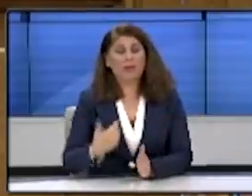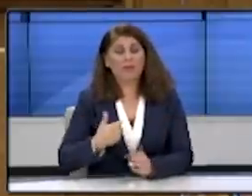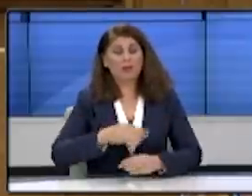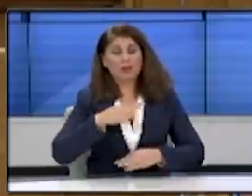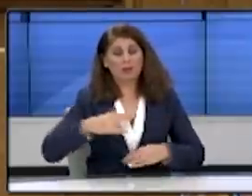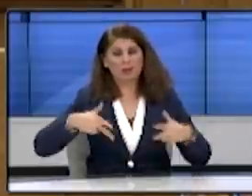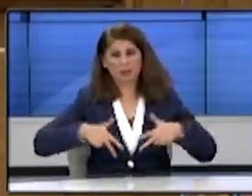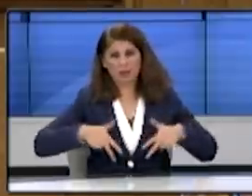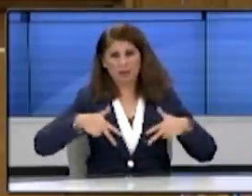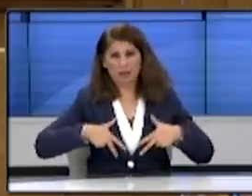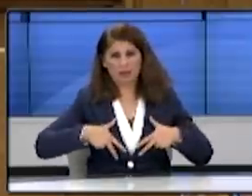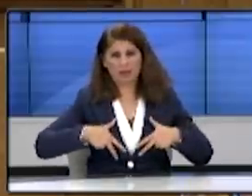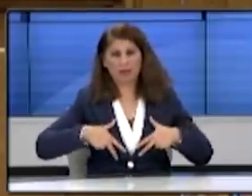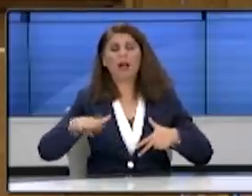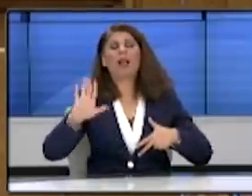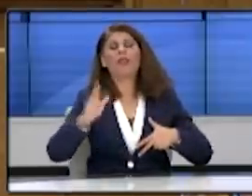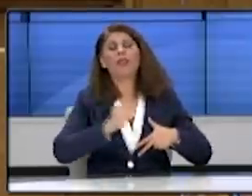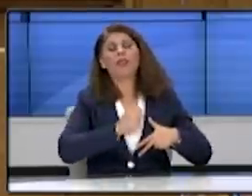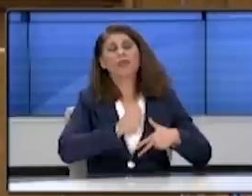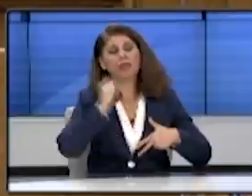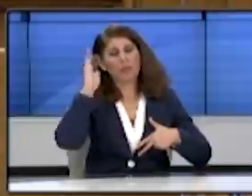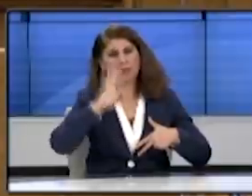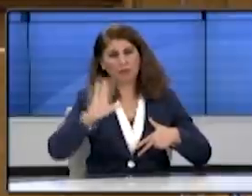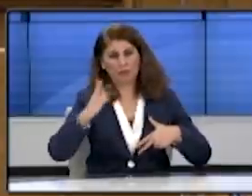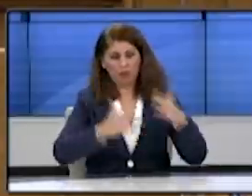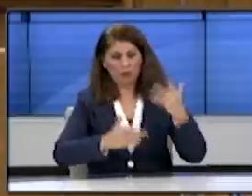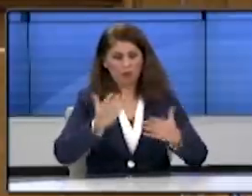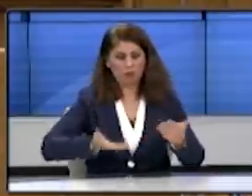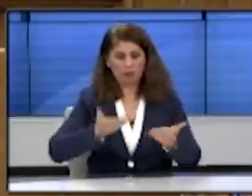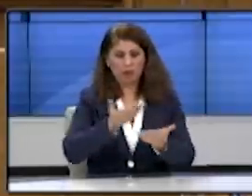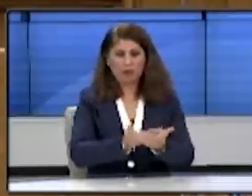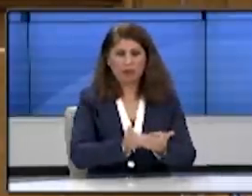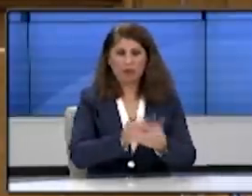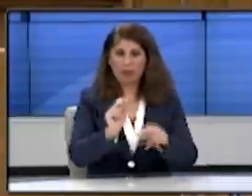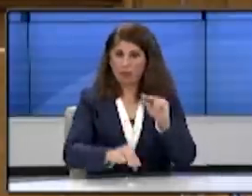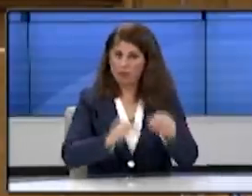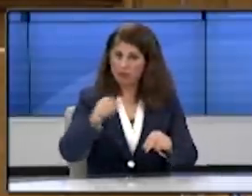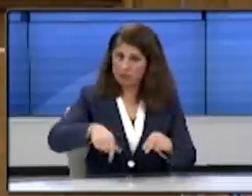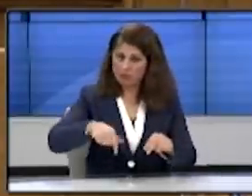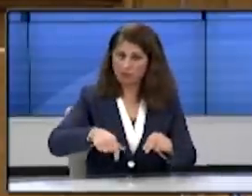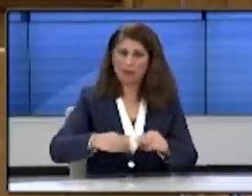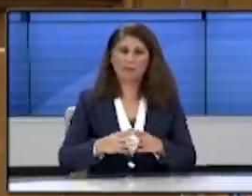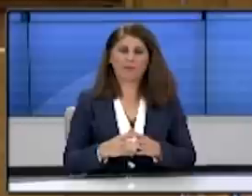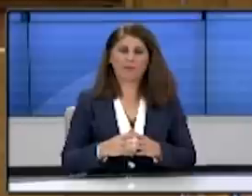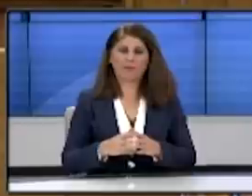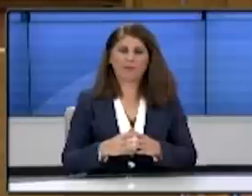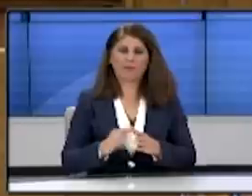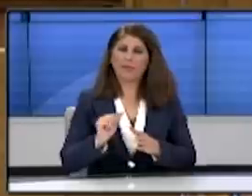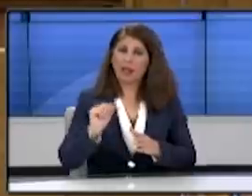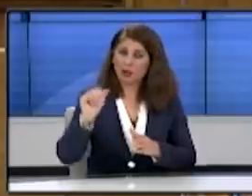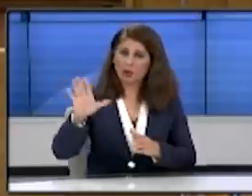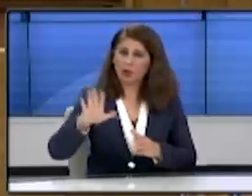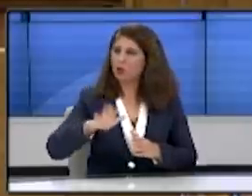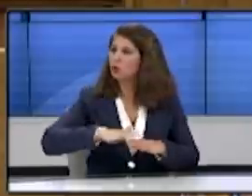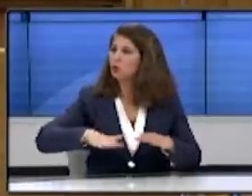της κυβέρνησης δεν θεωρούμε ότι ο προϋπολογισμός που καταθέσατε και θα ψηφίσετε σήμερα είναι εκτός τόπου